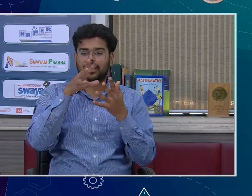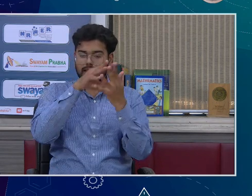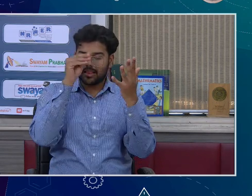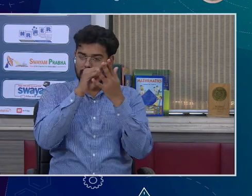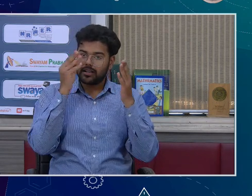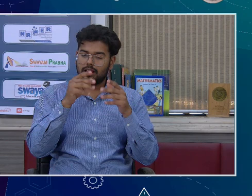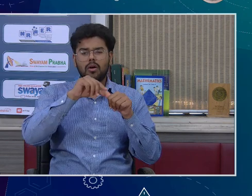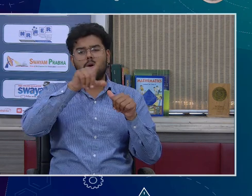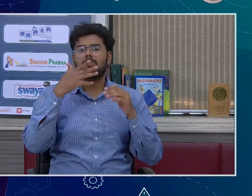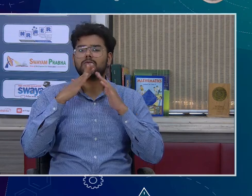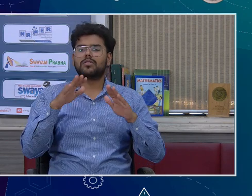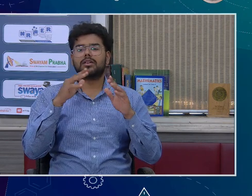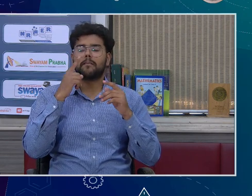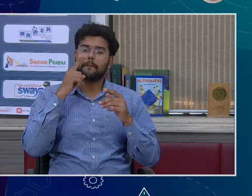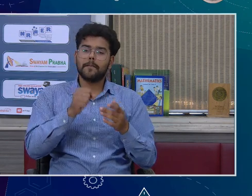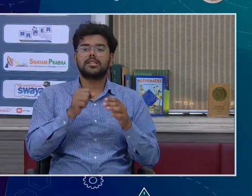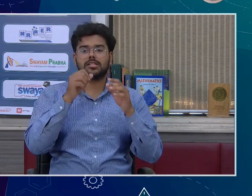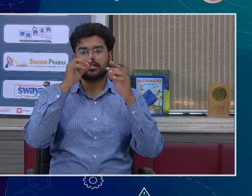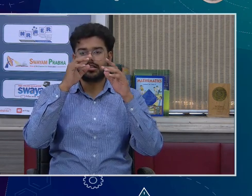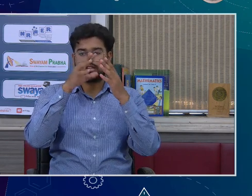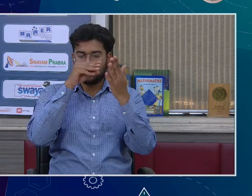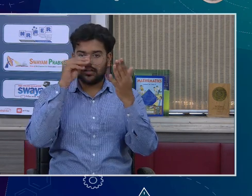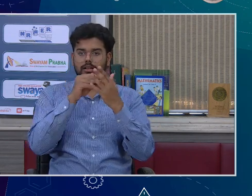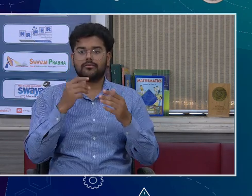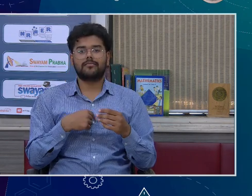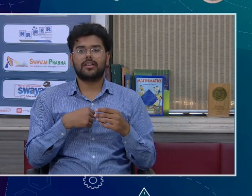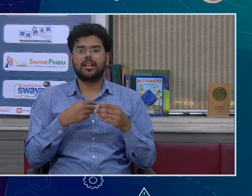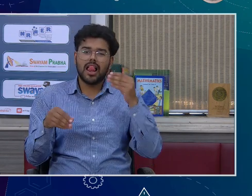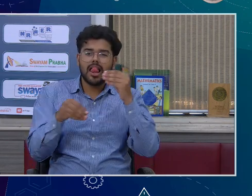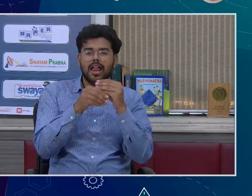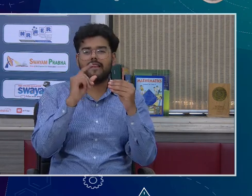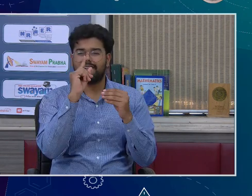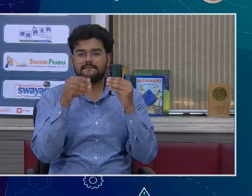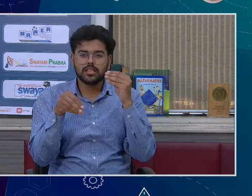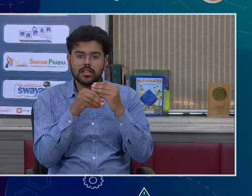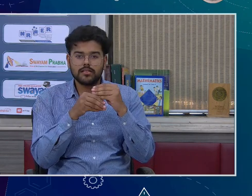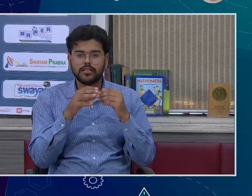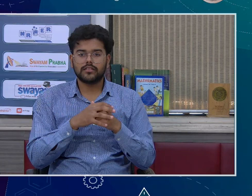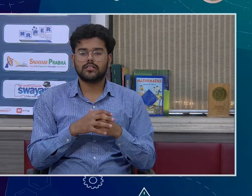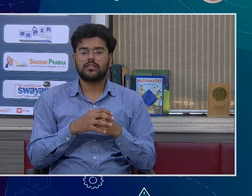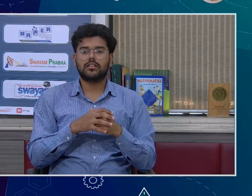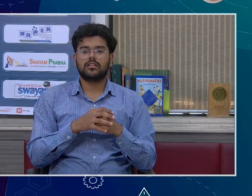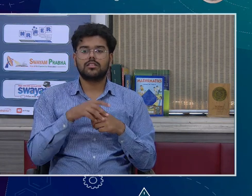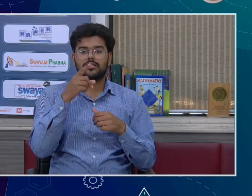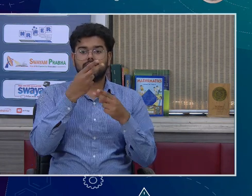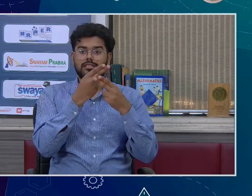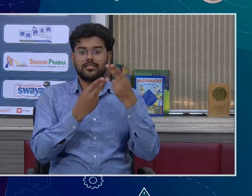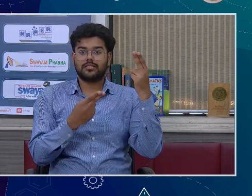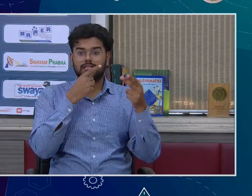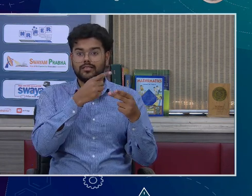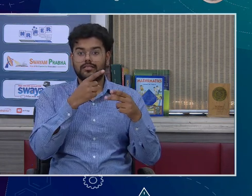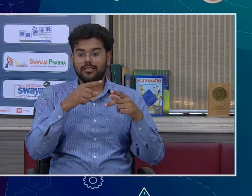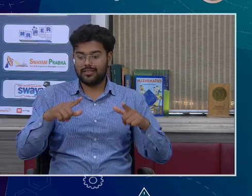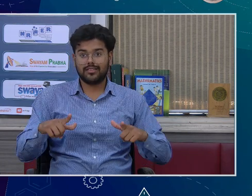फॉर ऑल द स्टूडेंट्स. यस, एंड वन मोर थिंग, इफ यू लिसन टू द स्टोरी, हियर आल्सो द tree which has got